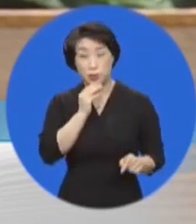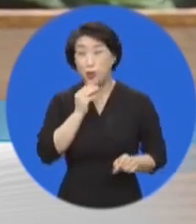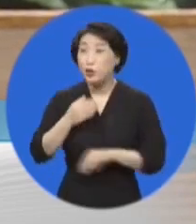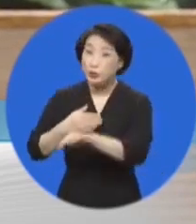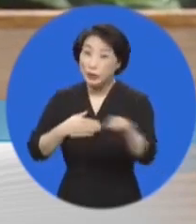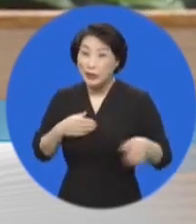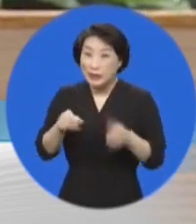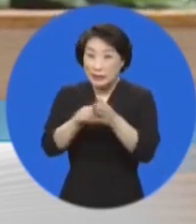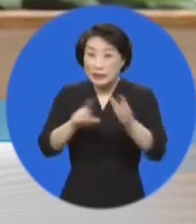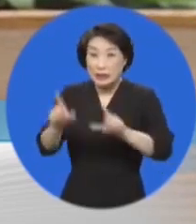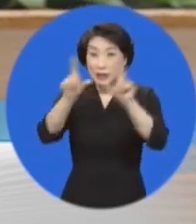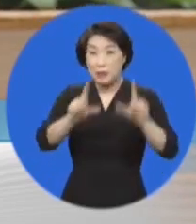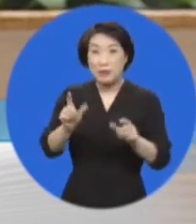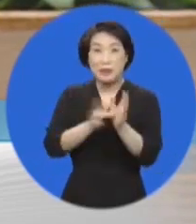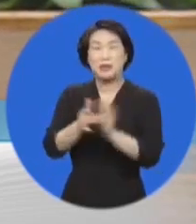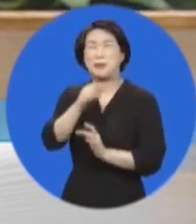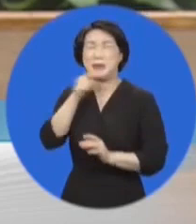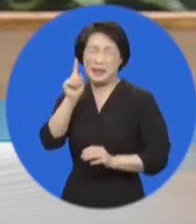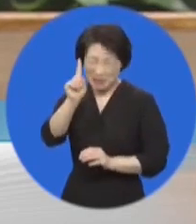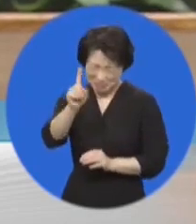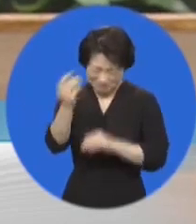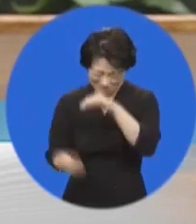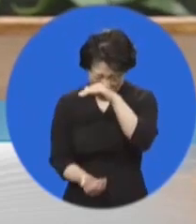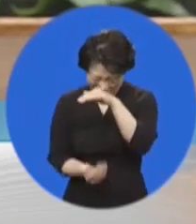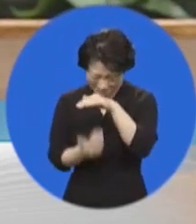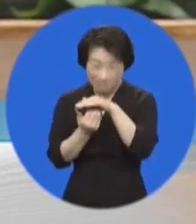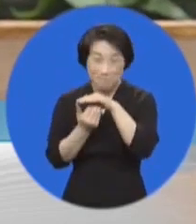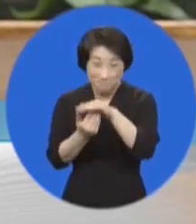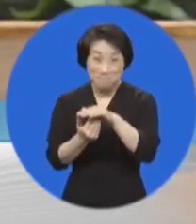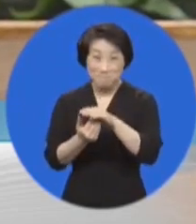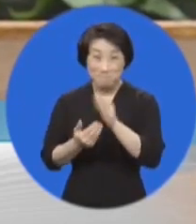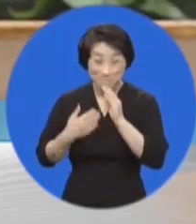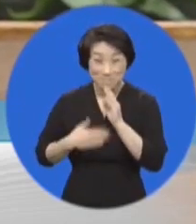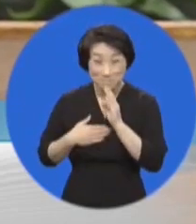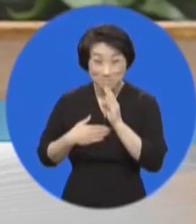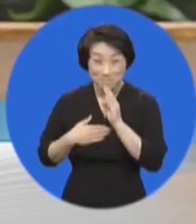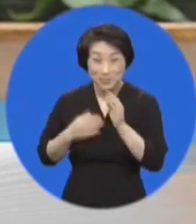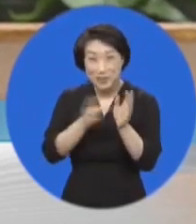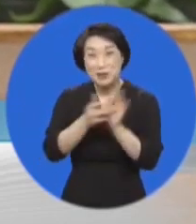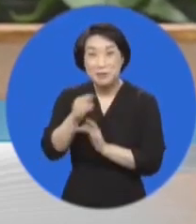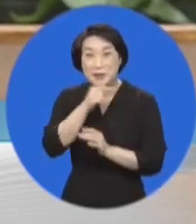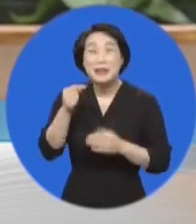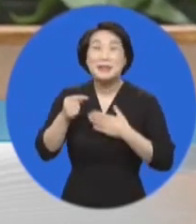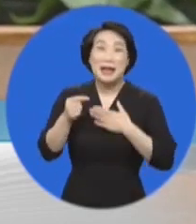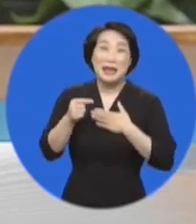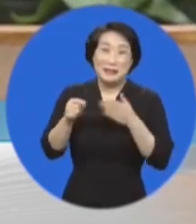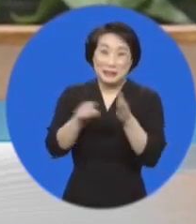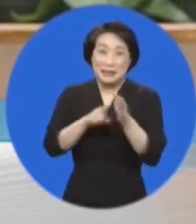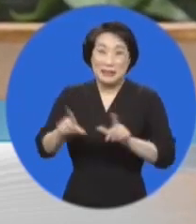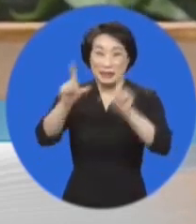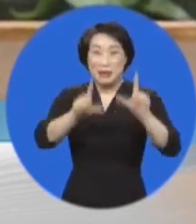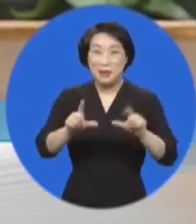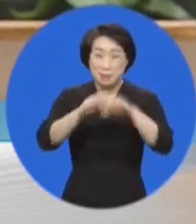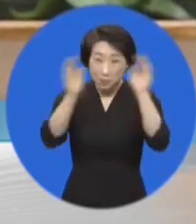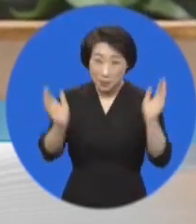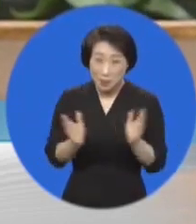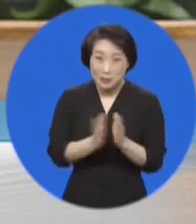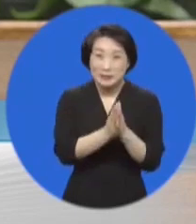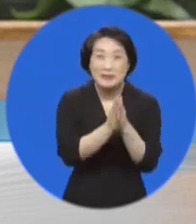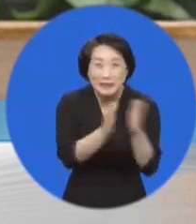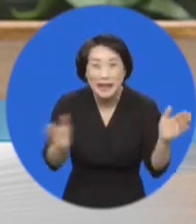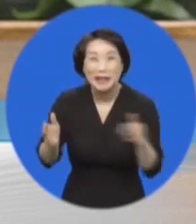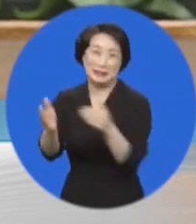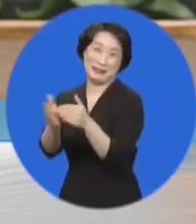우리 신앙생활은 예수 피만이 절정이야. 예수 피는 나의 신앙생활의 모든